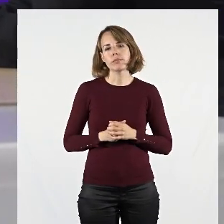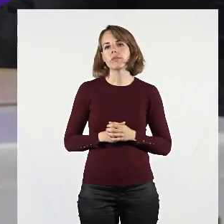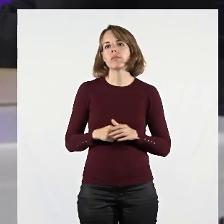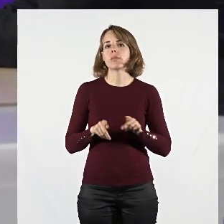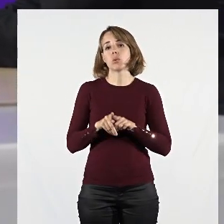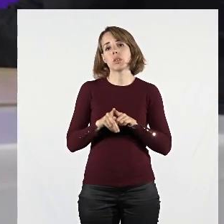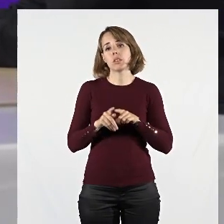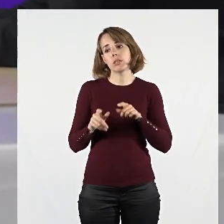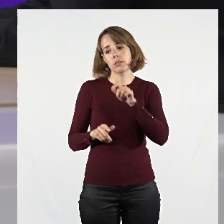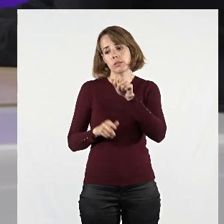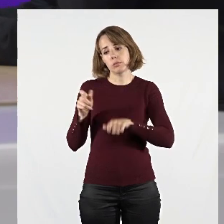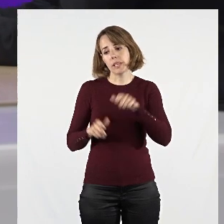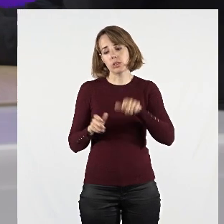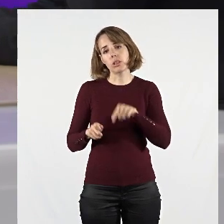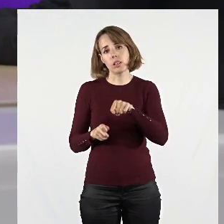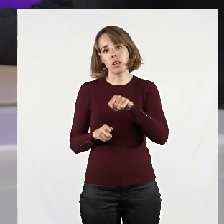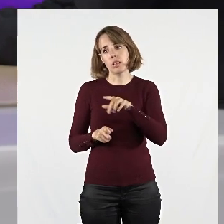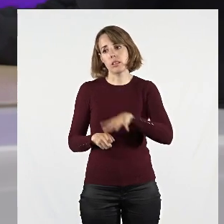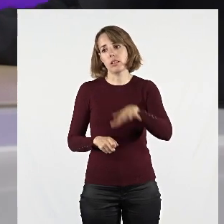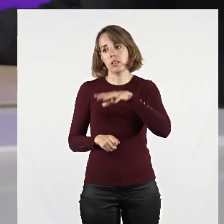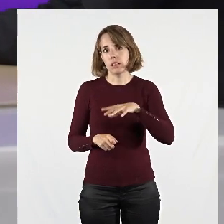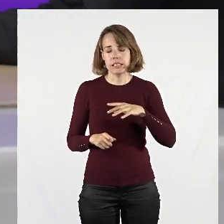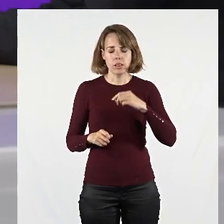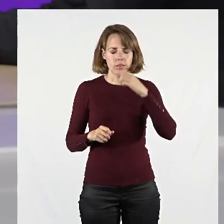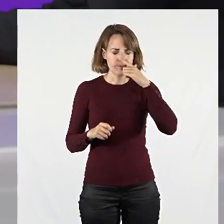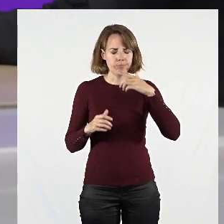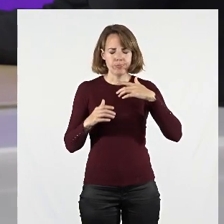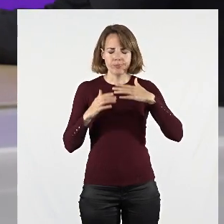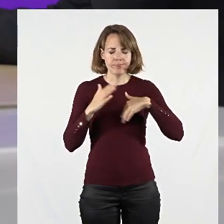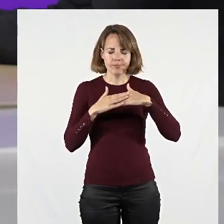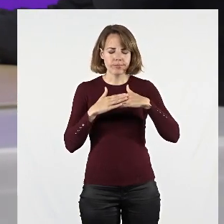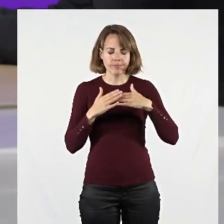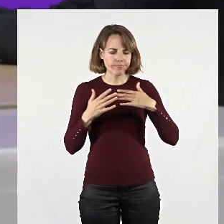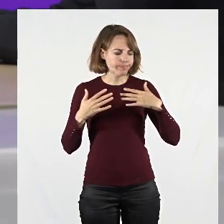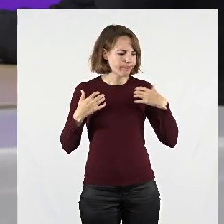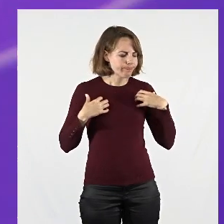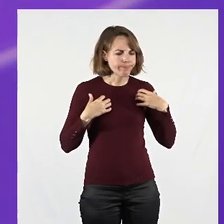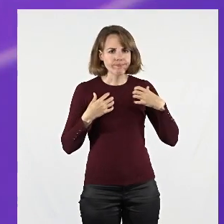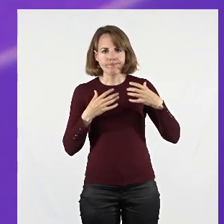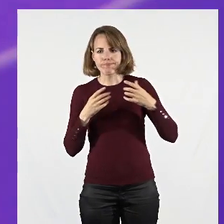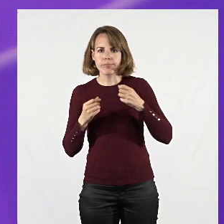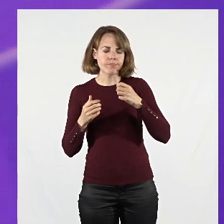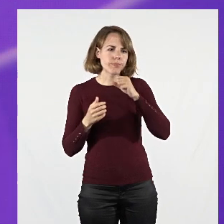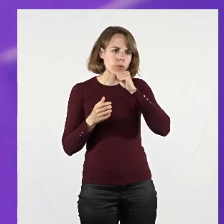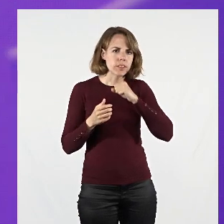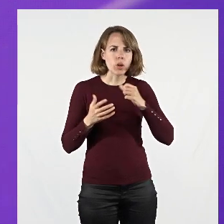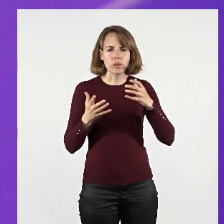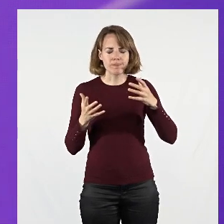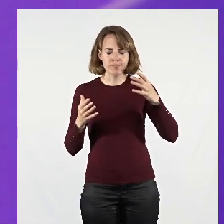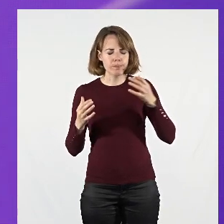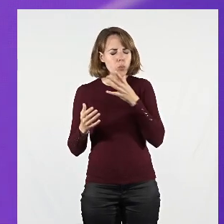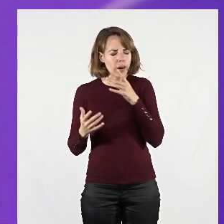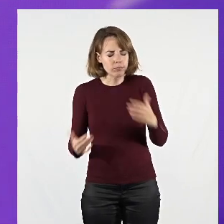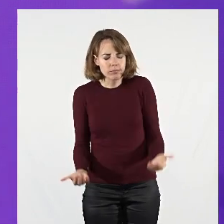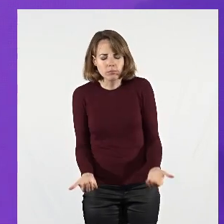qui auraient des restrictions d'aptitude ou des travailleurs vieillissants, par exemple, qui seraient en capacité de pouvoir réaliser ce type d'acte de manutention dans la